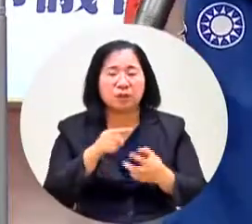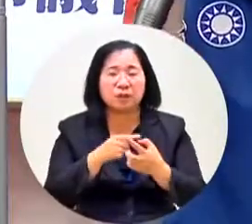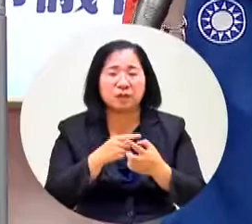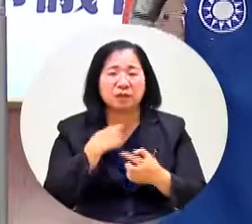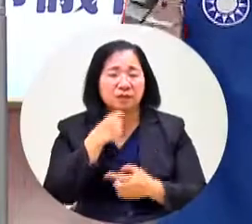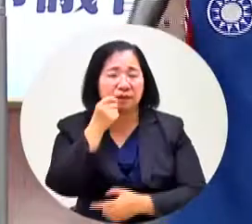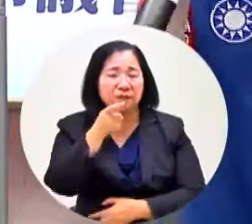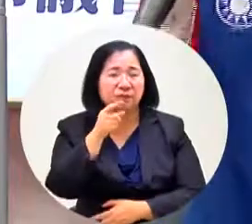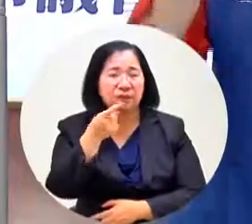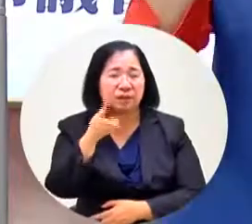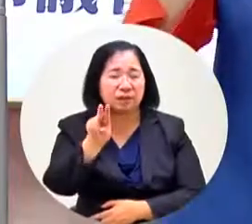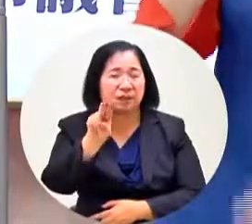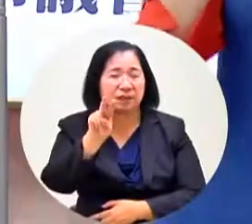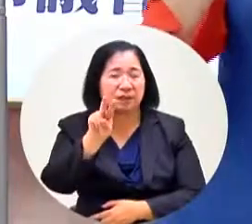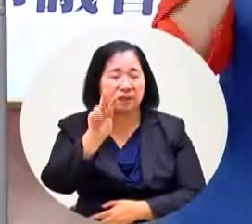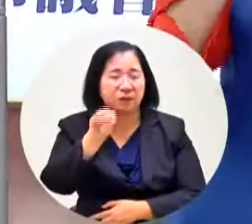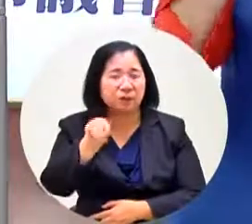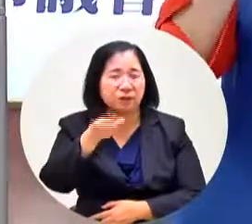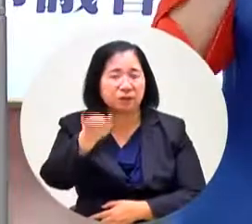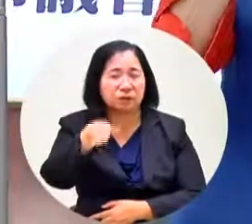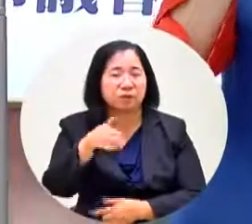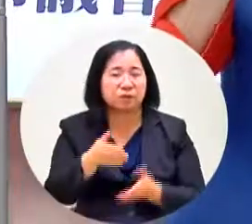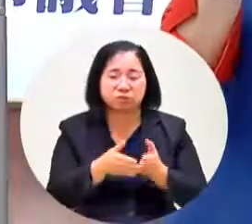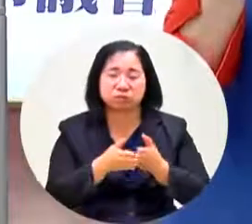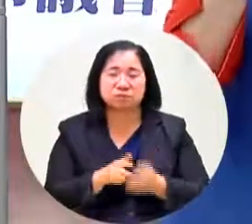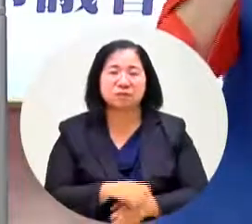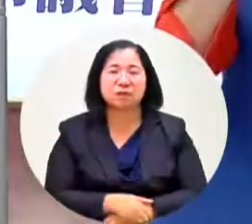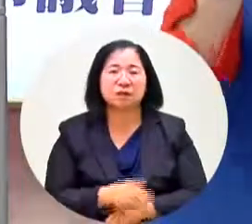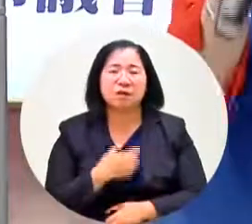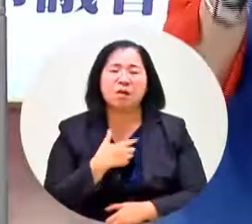因为他是公立的，结果你竟然是